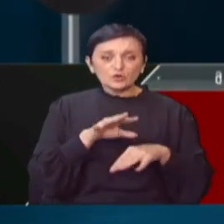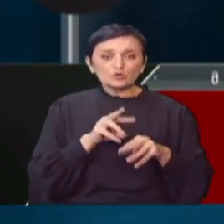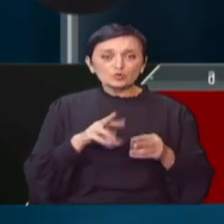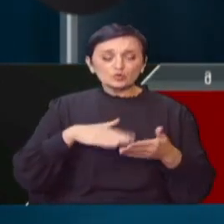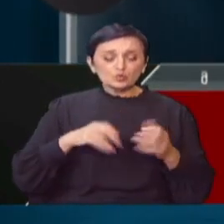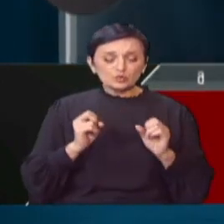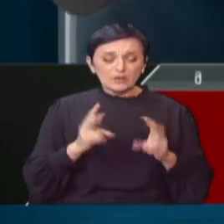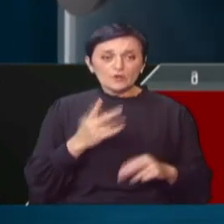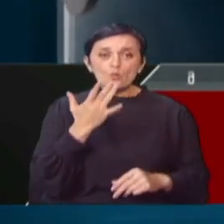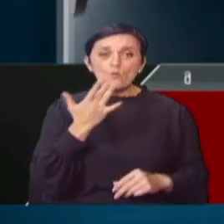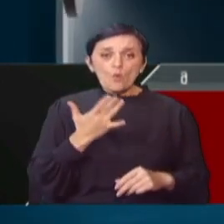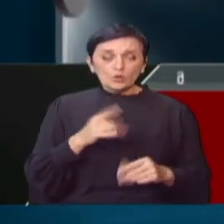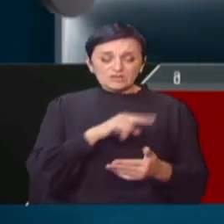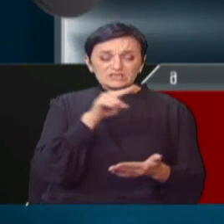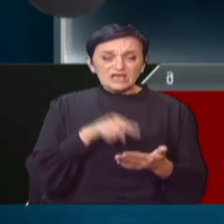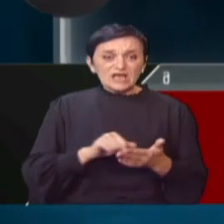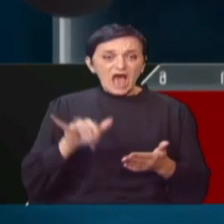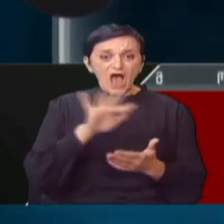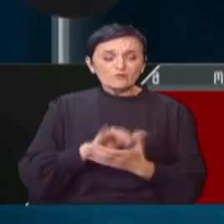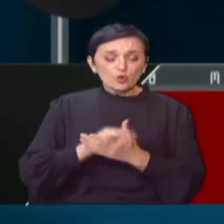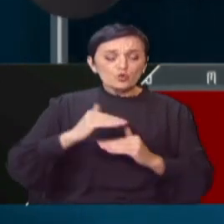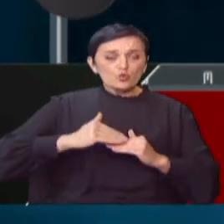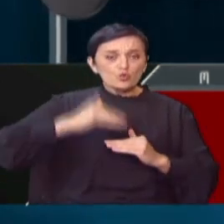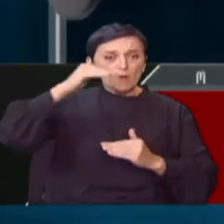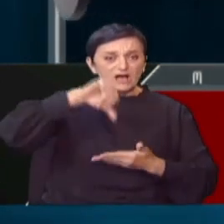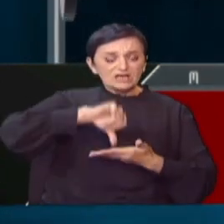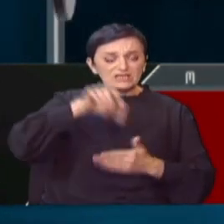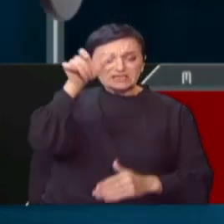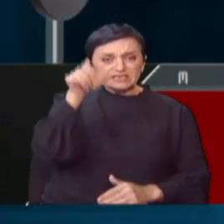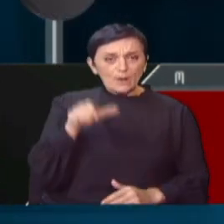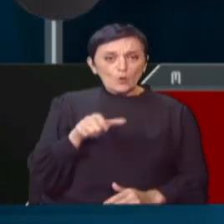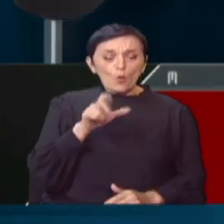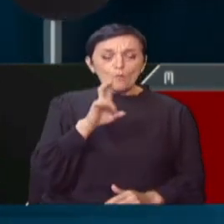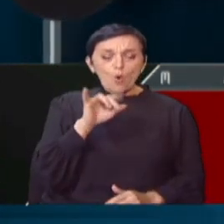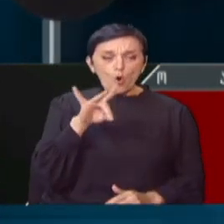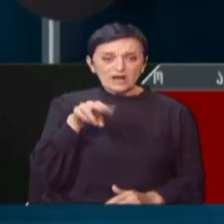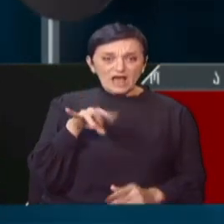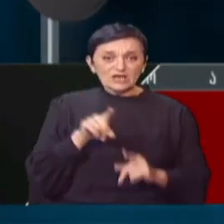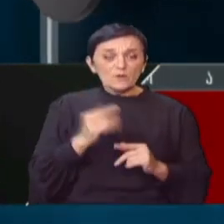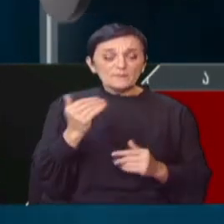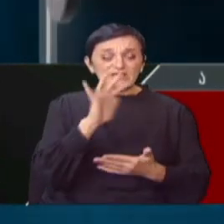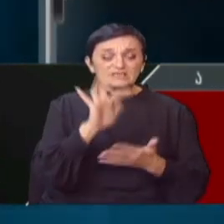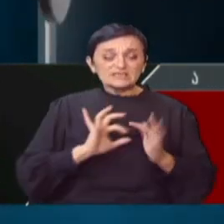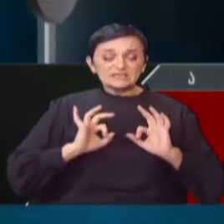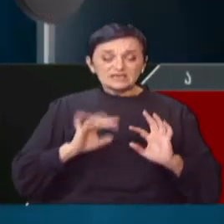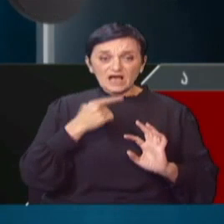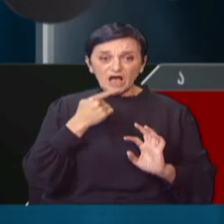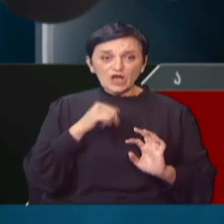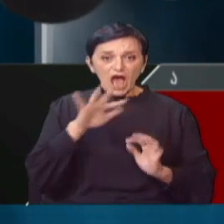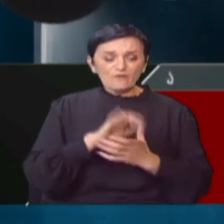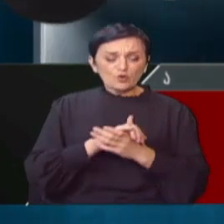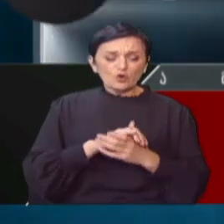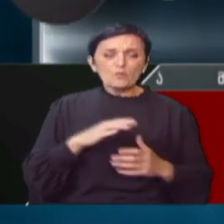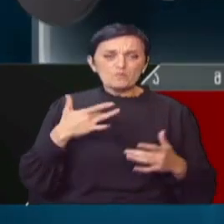და უსაფრთხოების პოლიტიკის საკითხებში ევროკავშირის უმაღლესი წარმომადგენელი ჯოზეფ ბორელიც. მისი განცხადებით ევროკავშირი